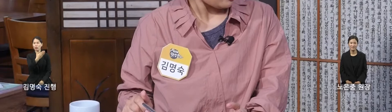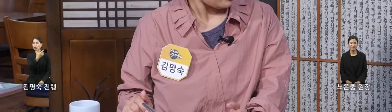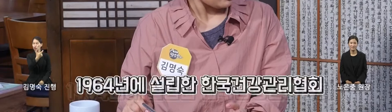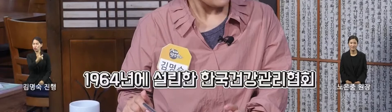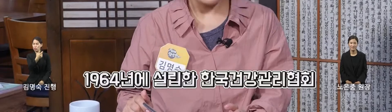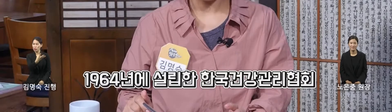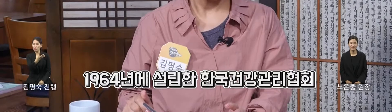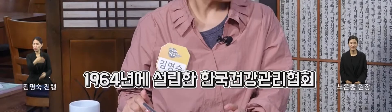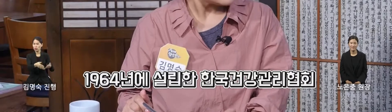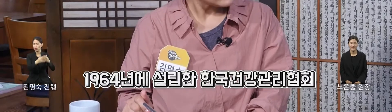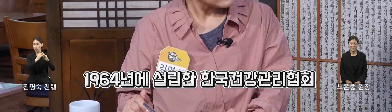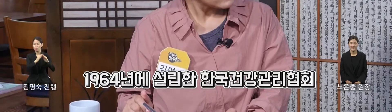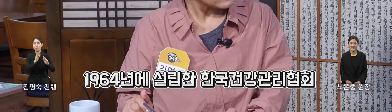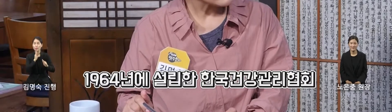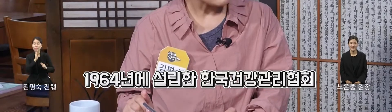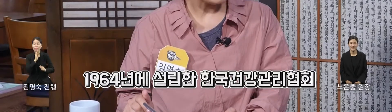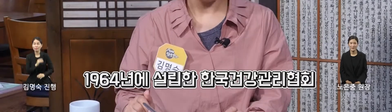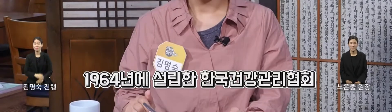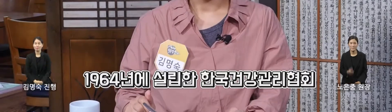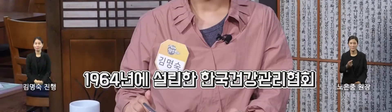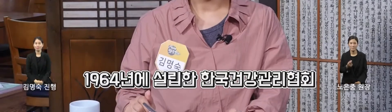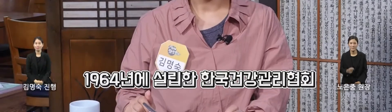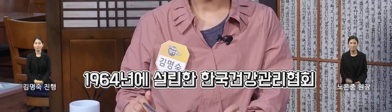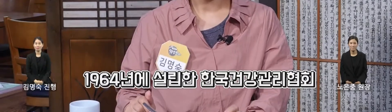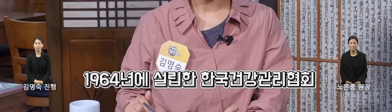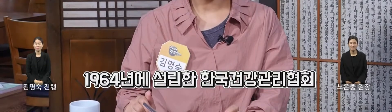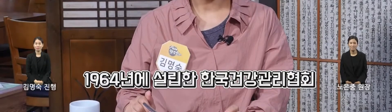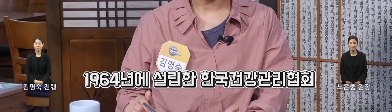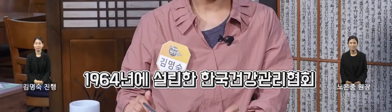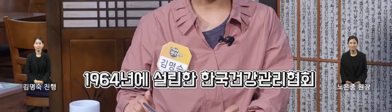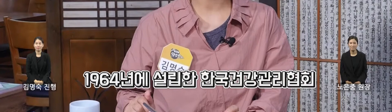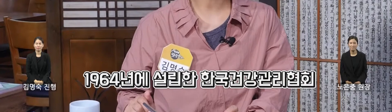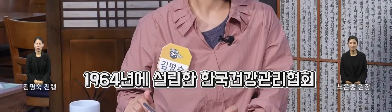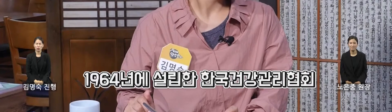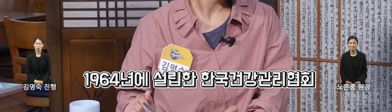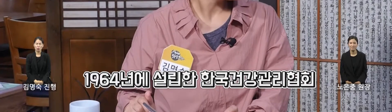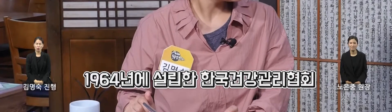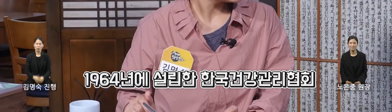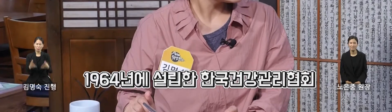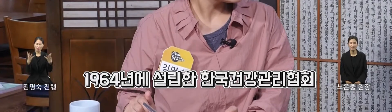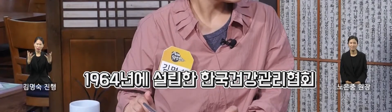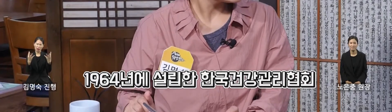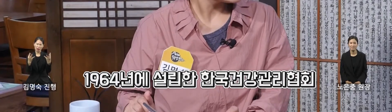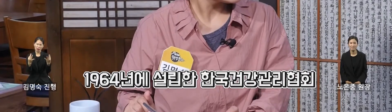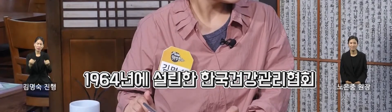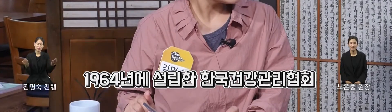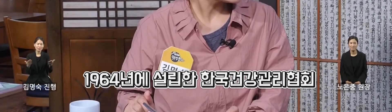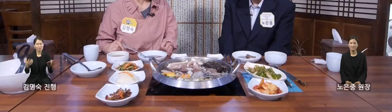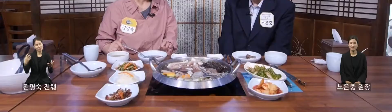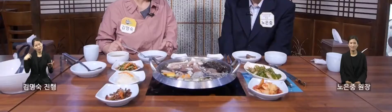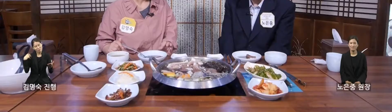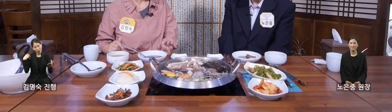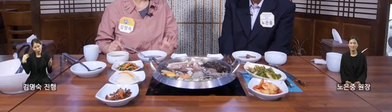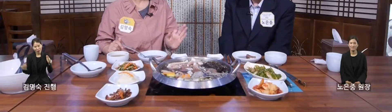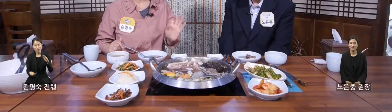64년도에 네. 예, 설립이 됐어요. 그러면은 이제 꽤 많은 일들을 좀